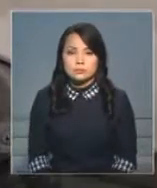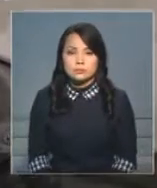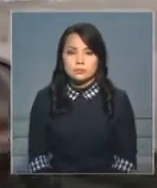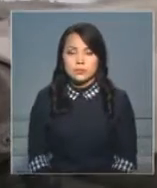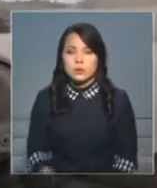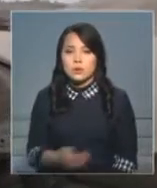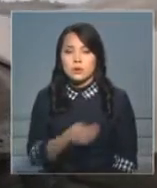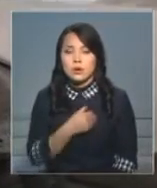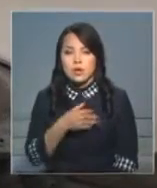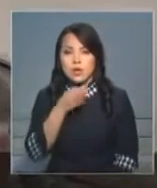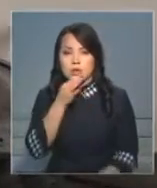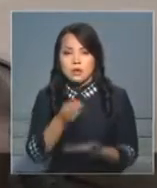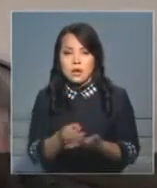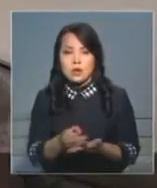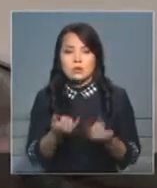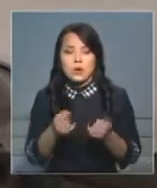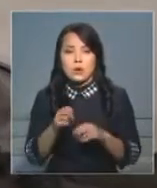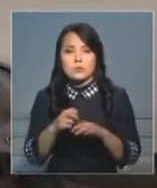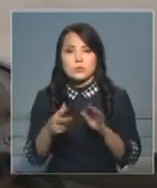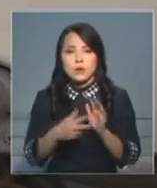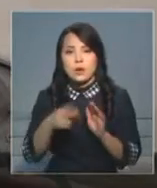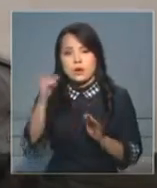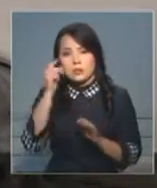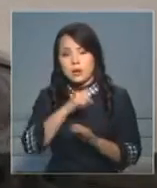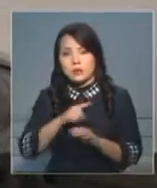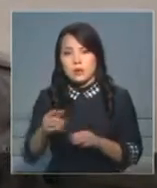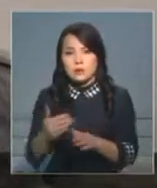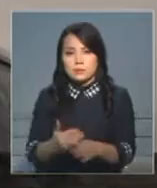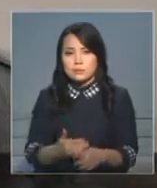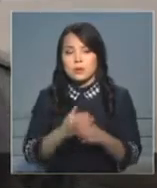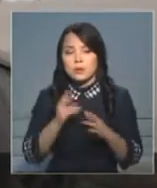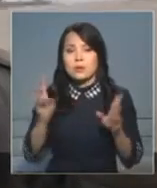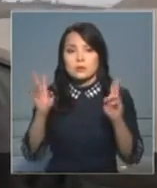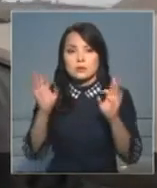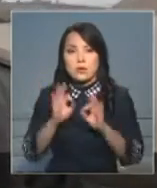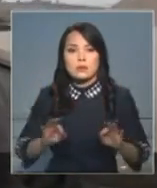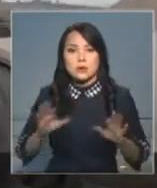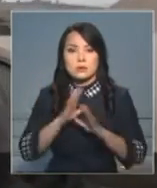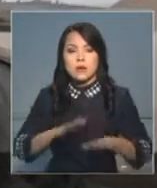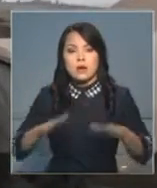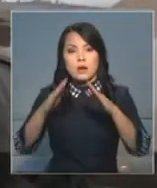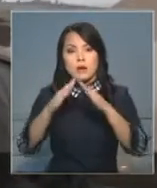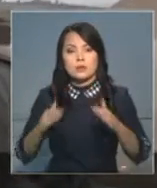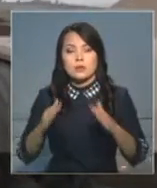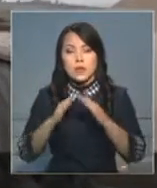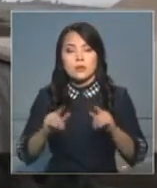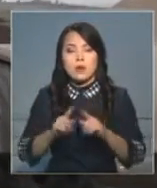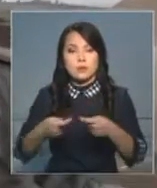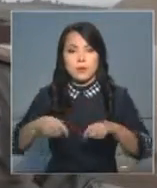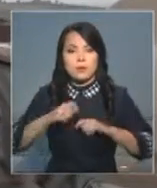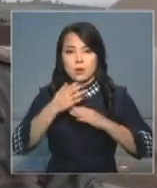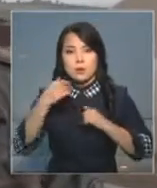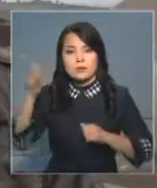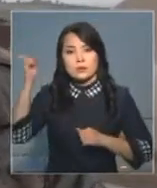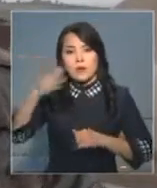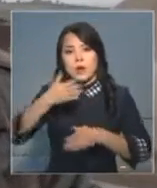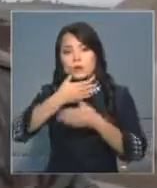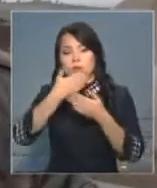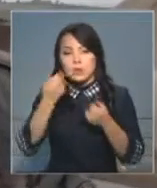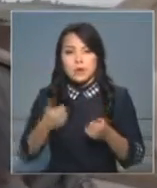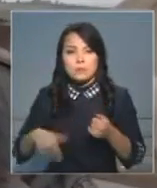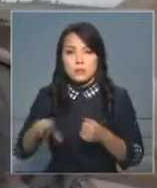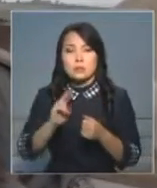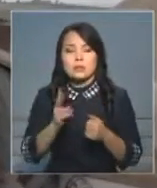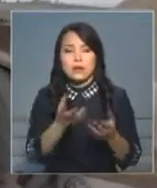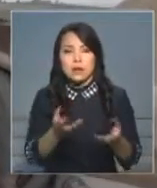Құдайшылығымды айтайын, өткен жылдың 18-ші ақпанынан бері бір көмек болмады. Ең болмаса шатыр да бермейді. Жарық деген атымен жоқ. Басқалар